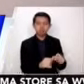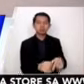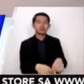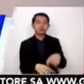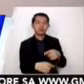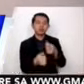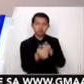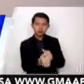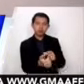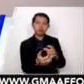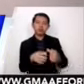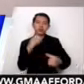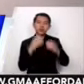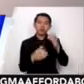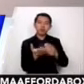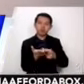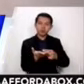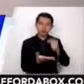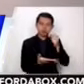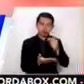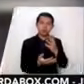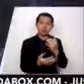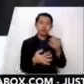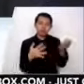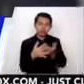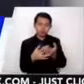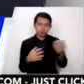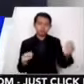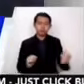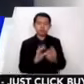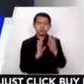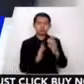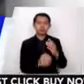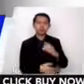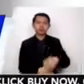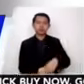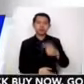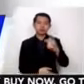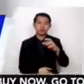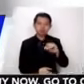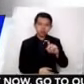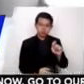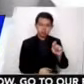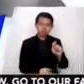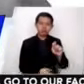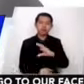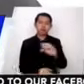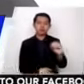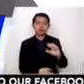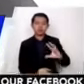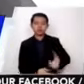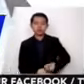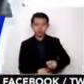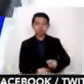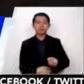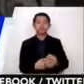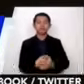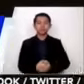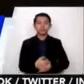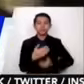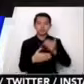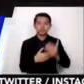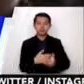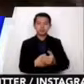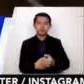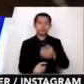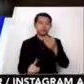kasong paglabag sa Anti-Graft and Corrupt Practices Act. Mula Camp Crame, iniharap ang dating alkalde sa Tarlac Regional Trial Court